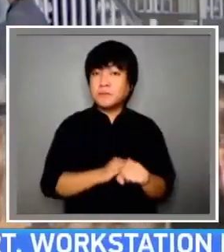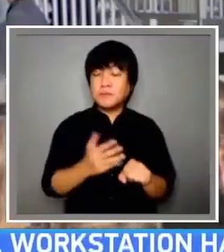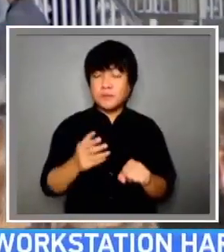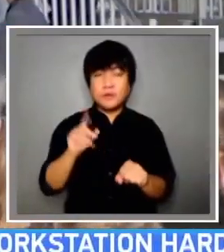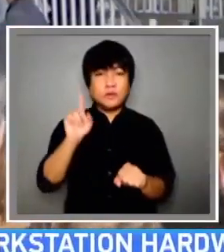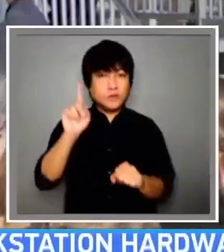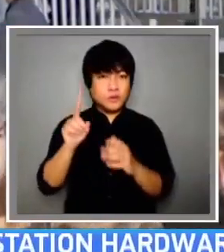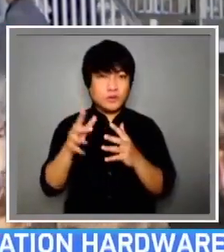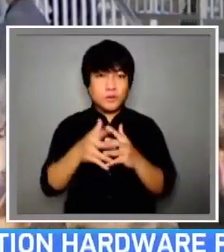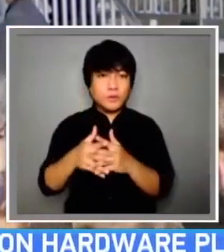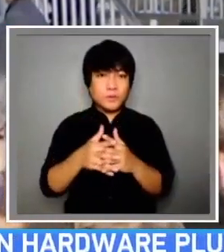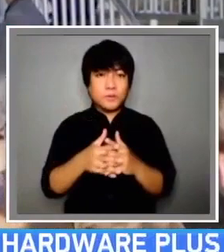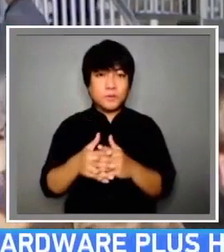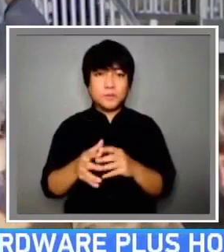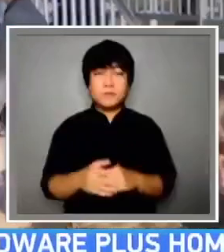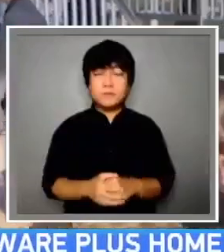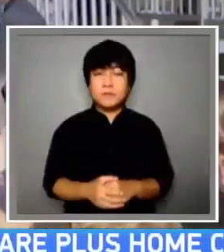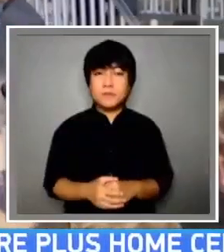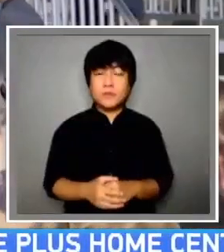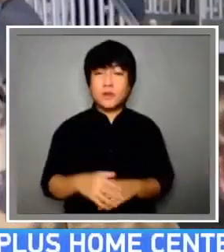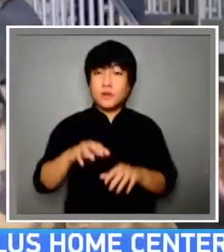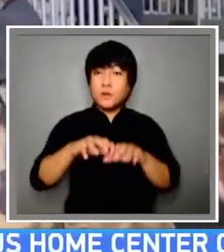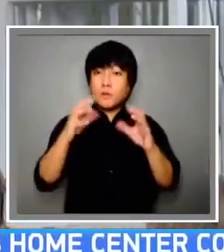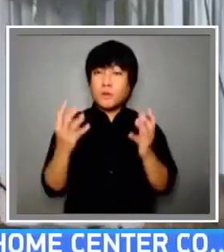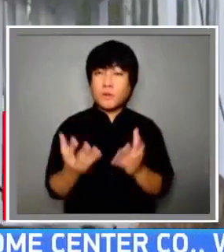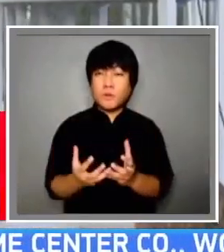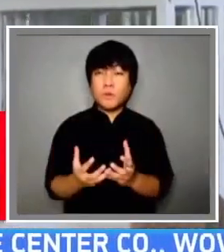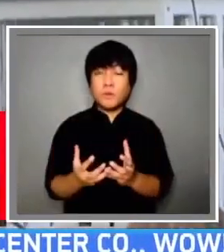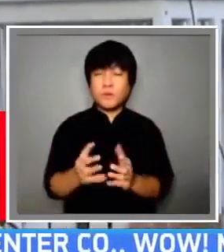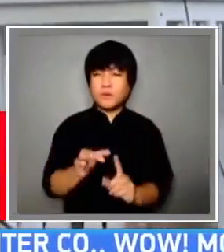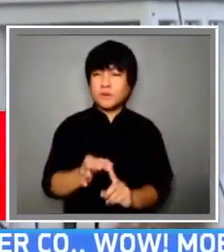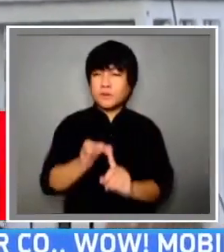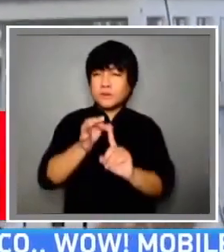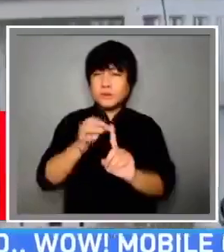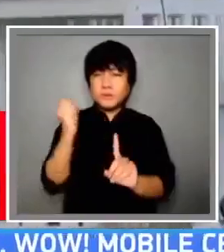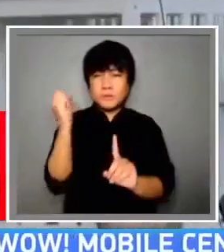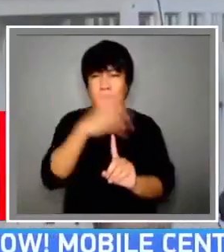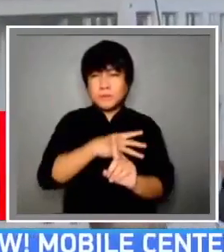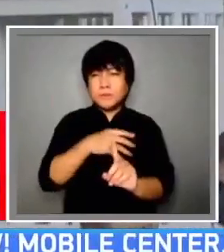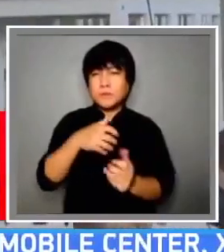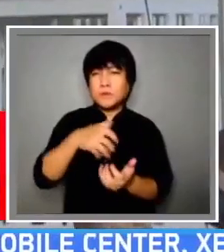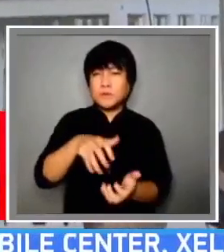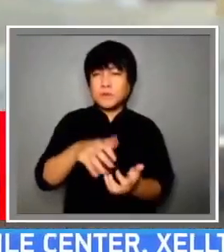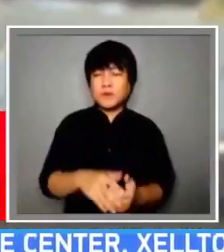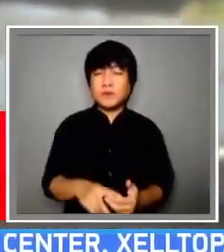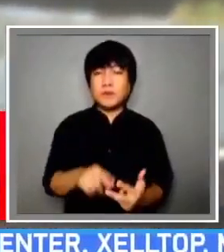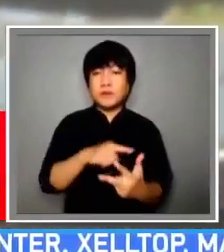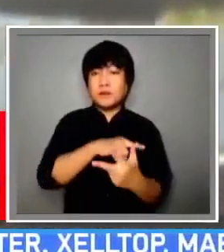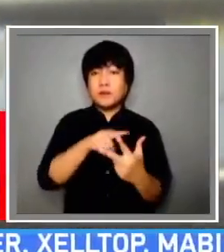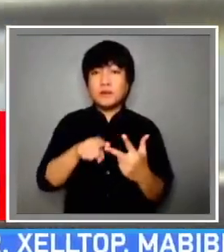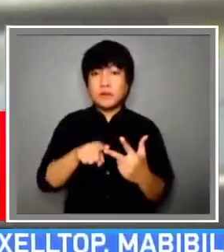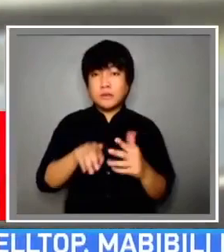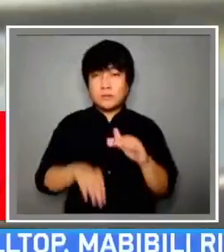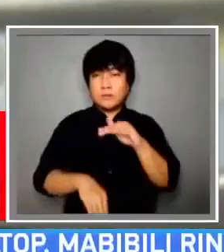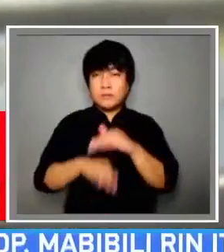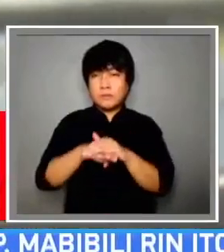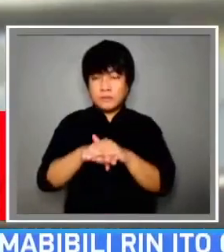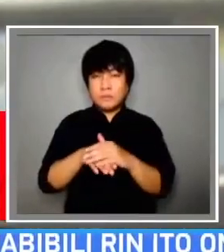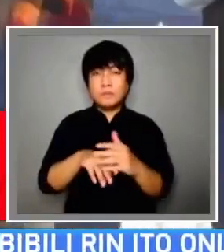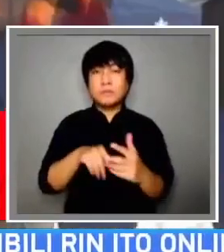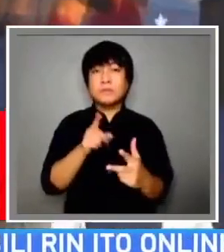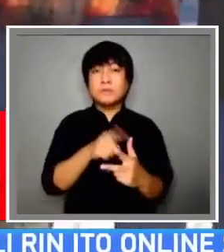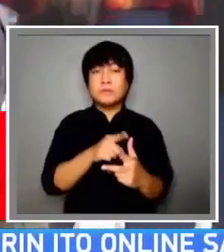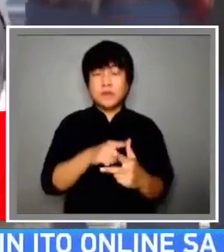kasi ang titulong World's Ugliest Dog. Tatlong aso po ang pinagpilian para sa top spot, kabilang ng isang rescued